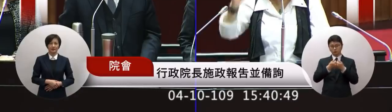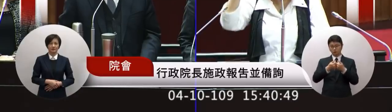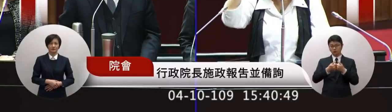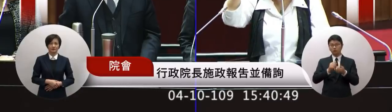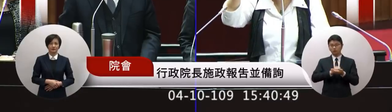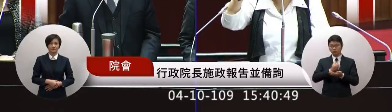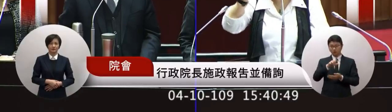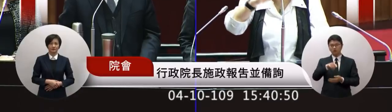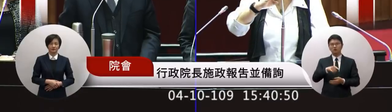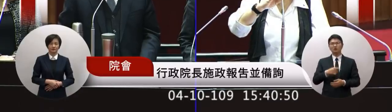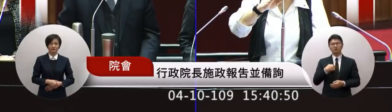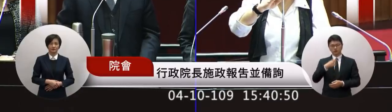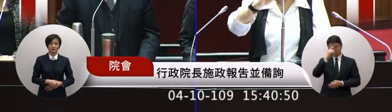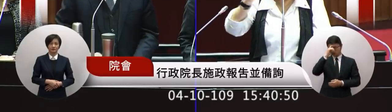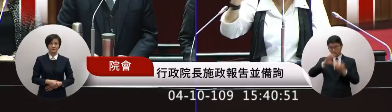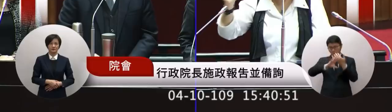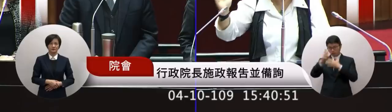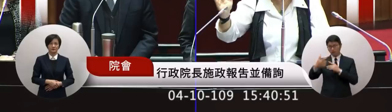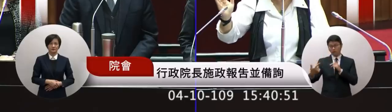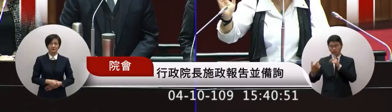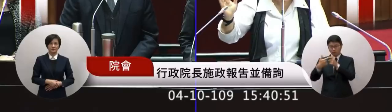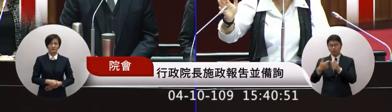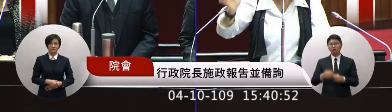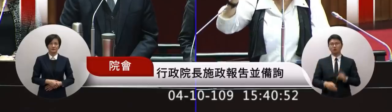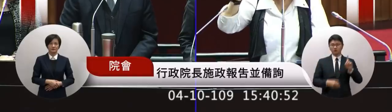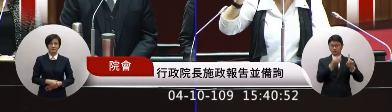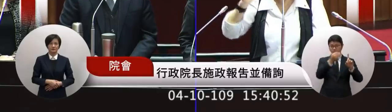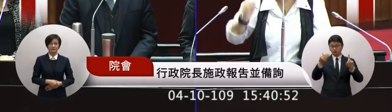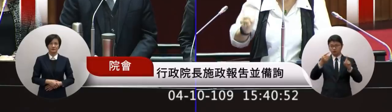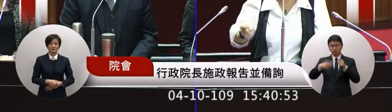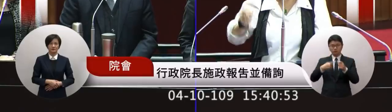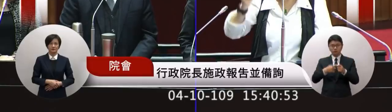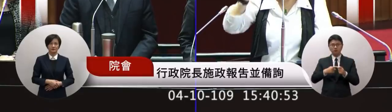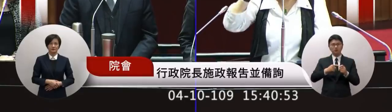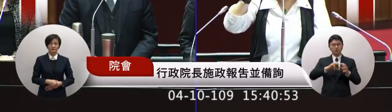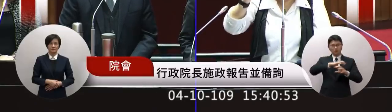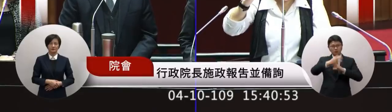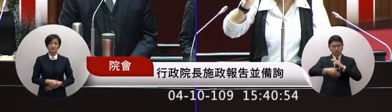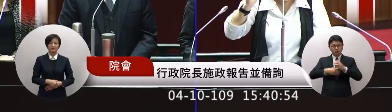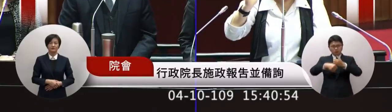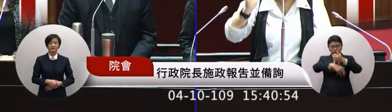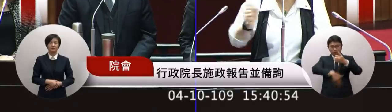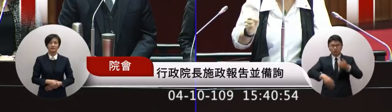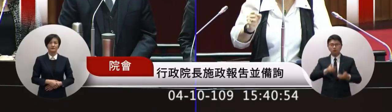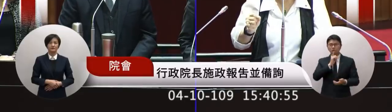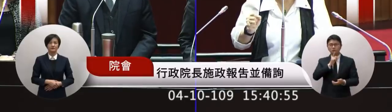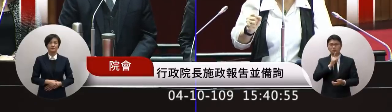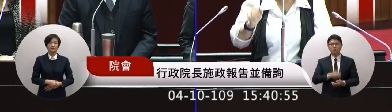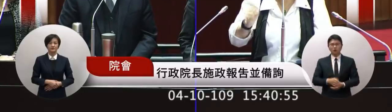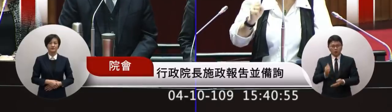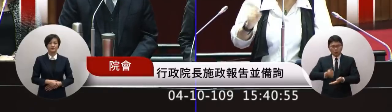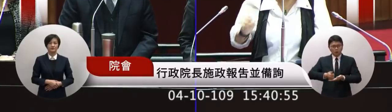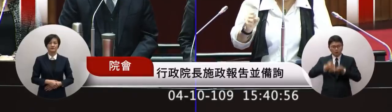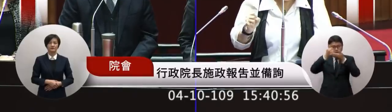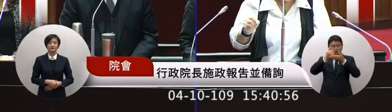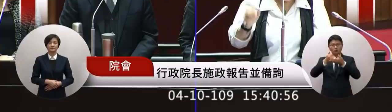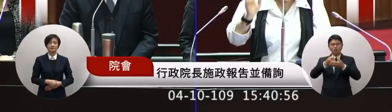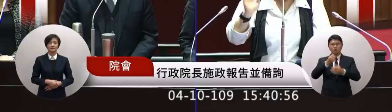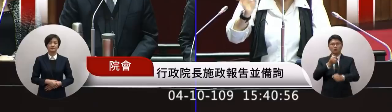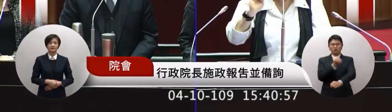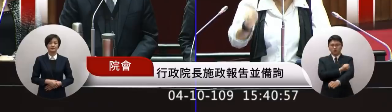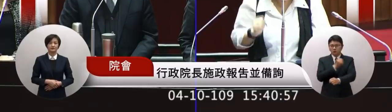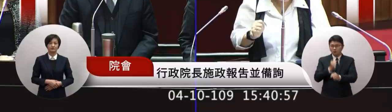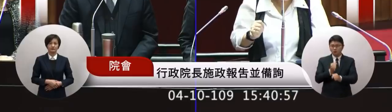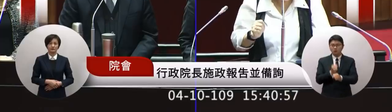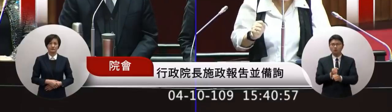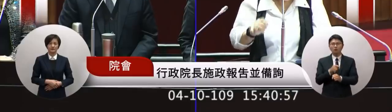因为从1999年开始，国际劳工组织啊，他们就提出一个叫尊严劳动哈 ，decent work 哈，这